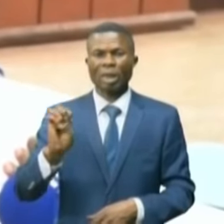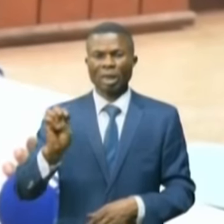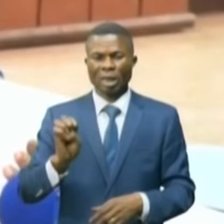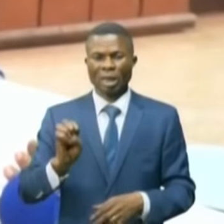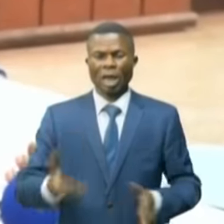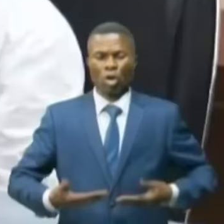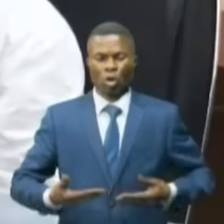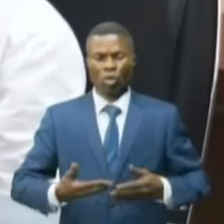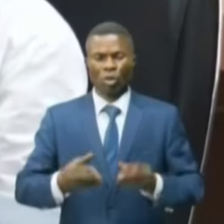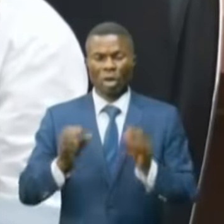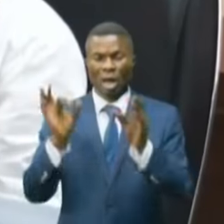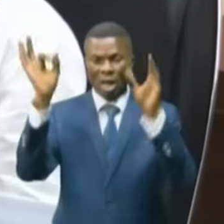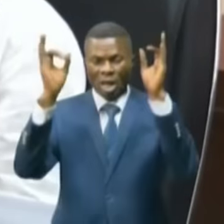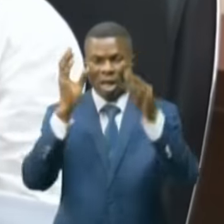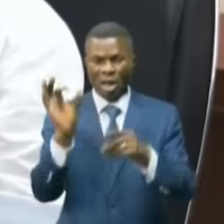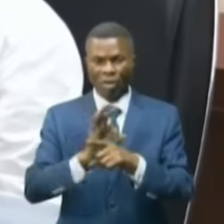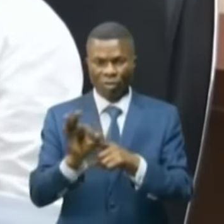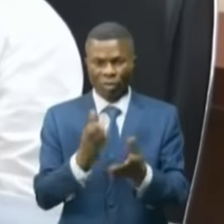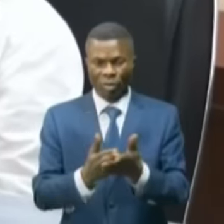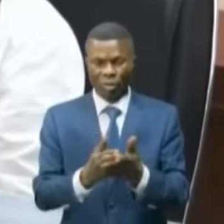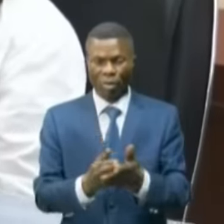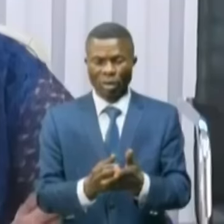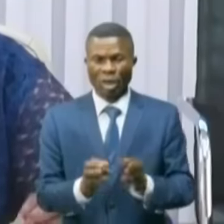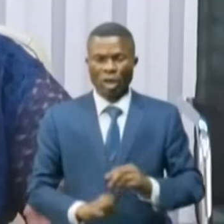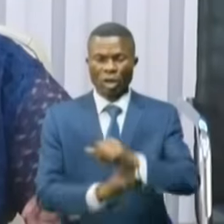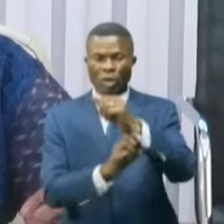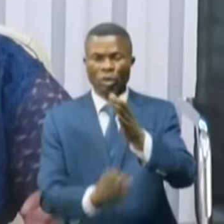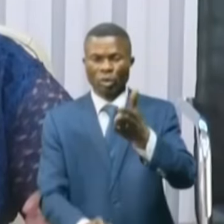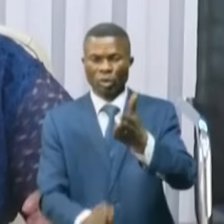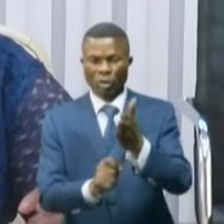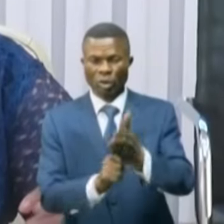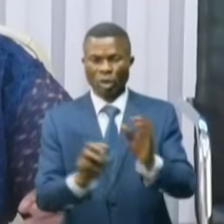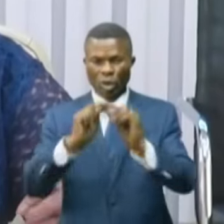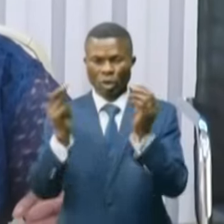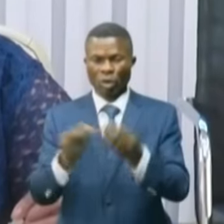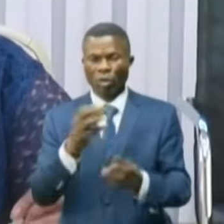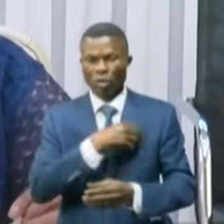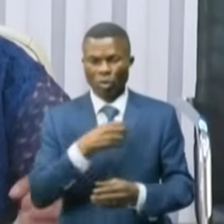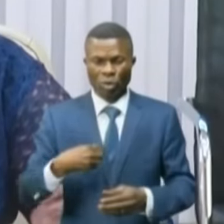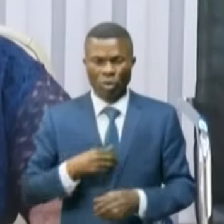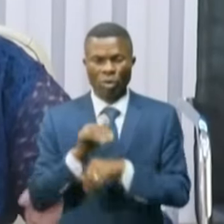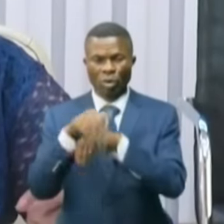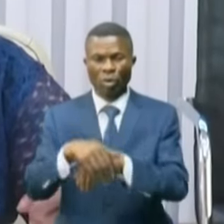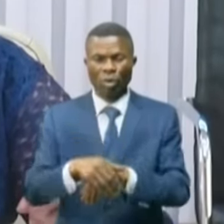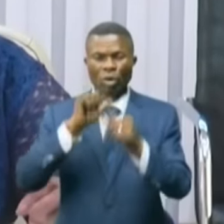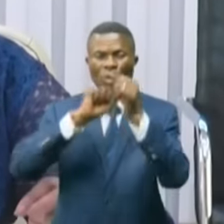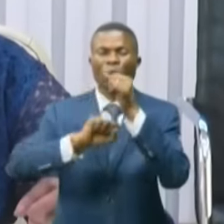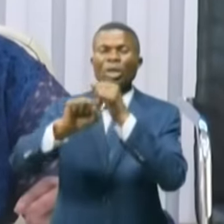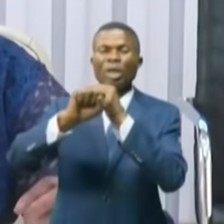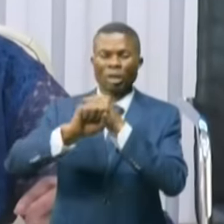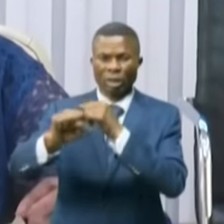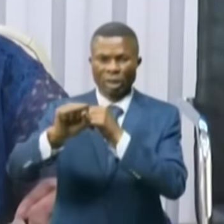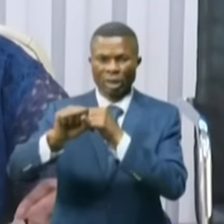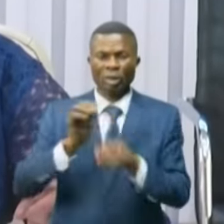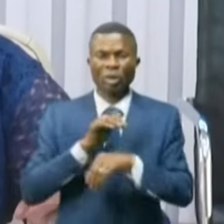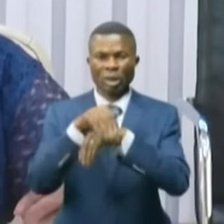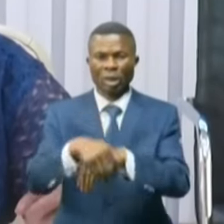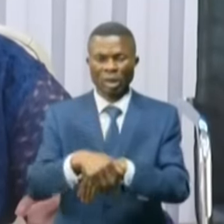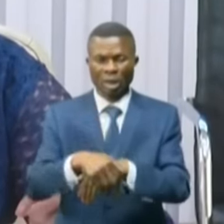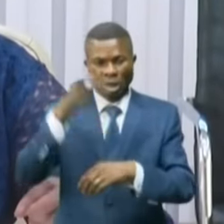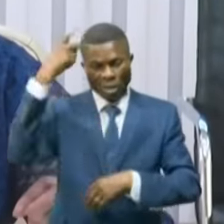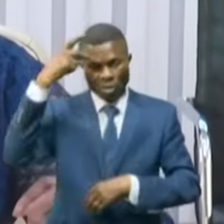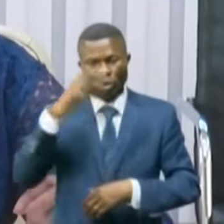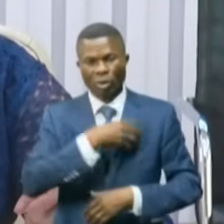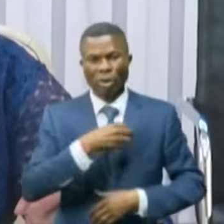ses assises. Un appui stratégique aux organisations féminines qui sont engagées dans la promotion de la participation politique